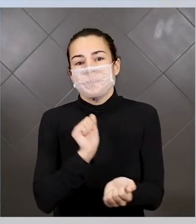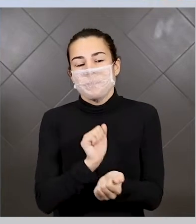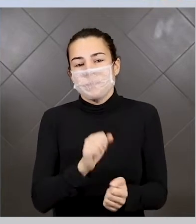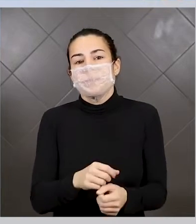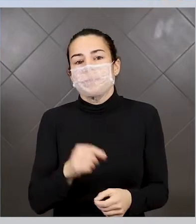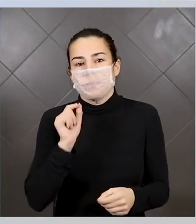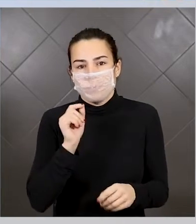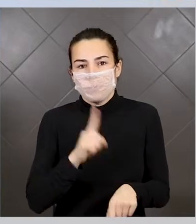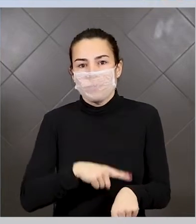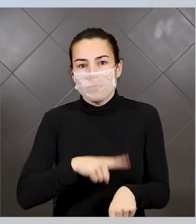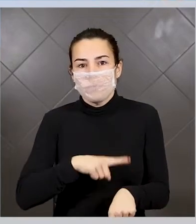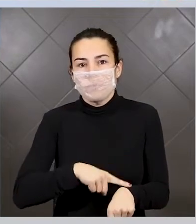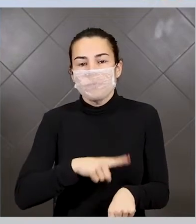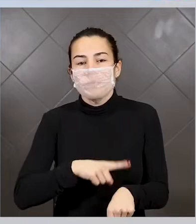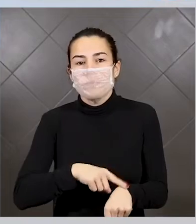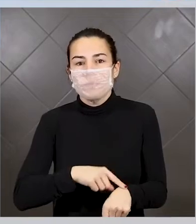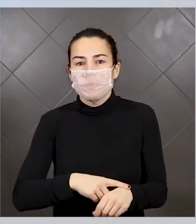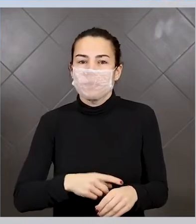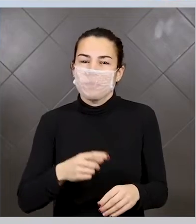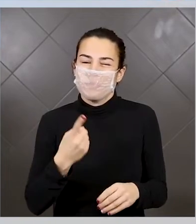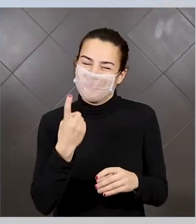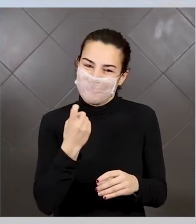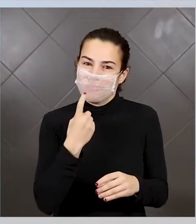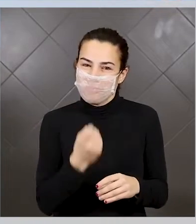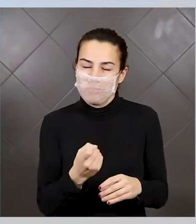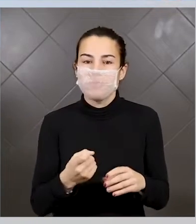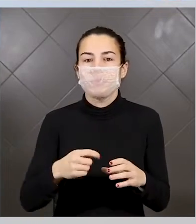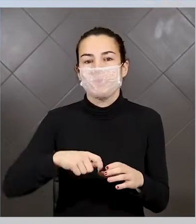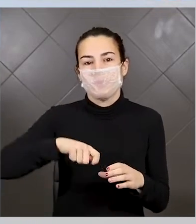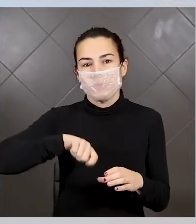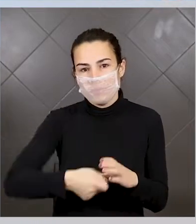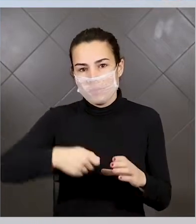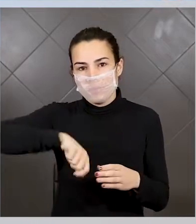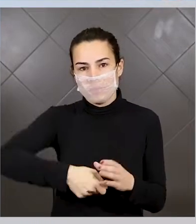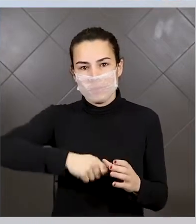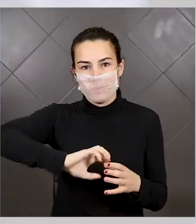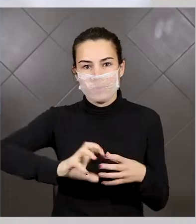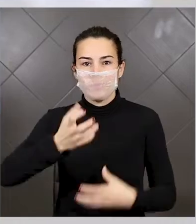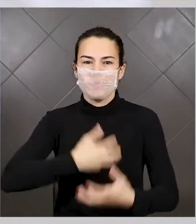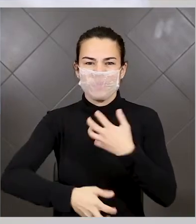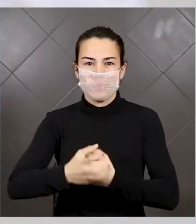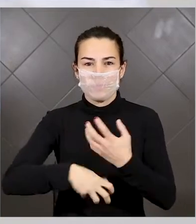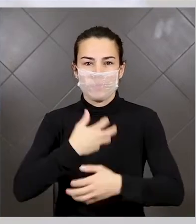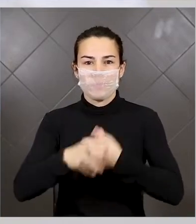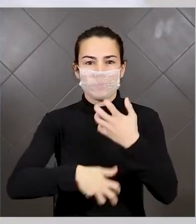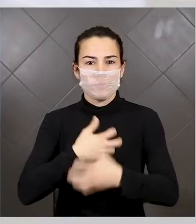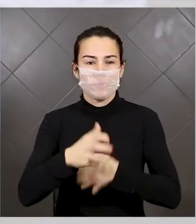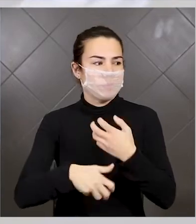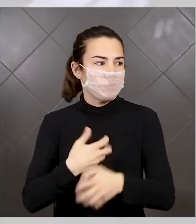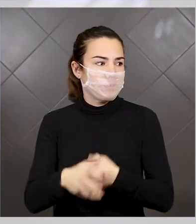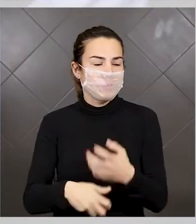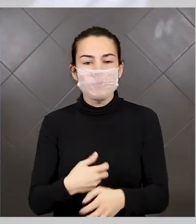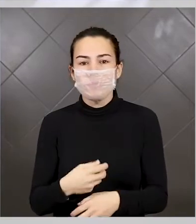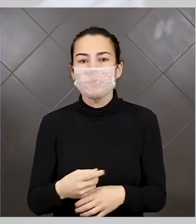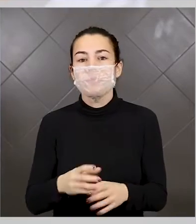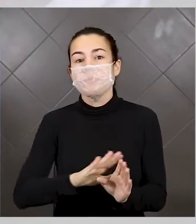d'oli. Simplement hem d'esperar que les ametlles comencin a treure el seu oli. I una vegada tenim aquest praliné clar.